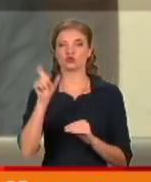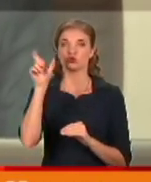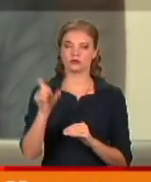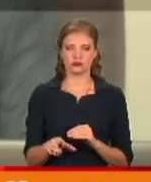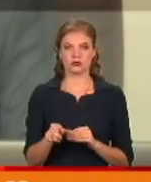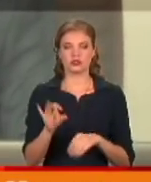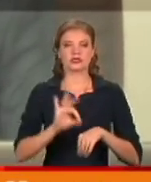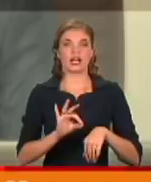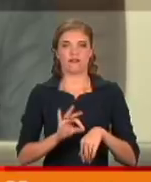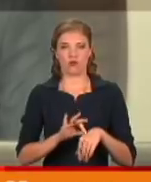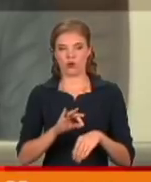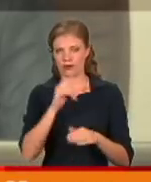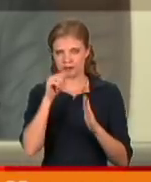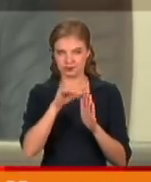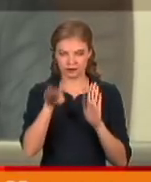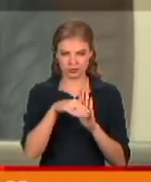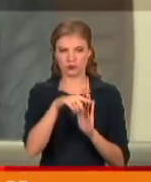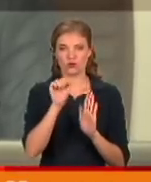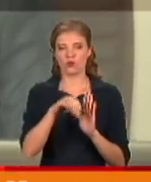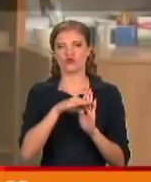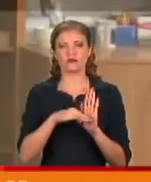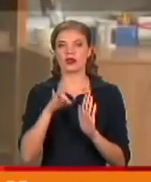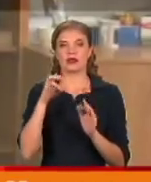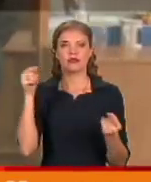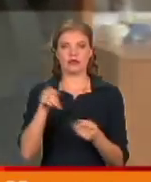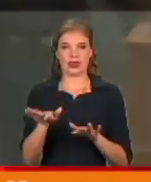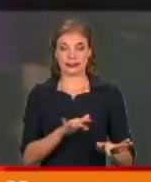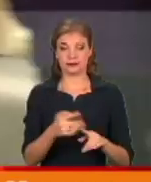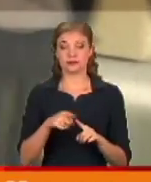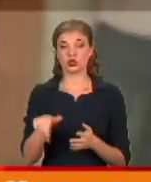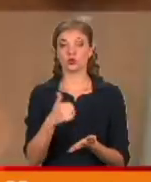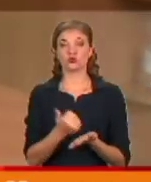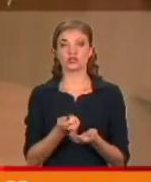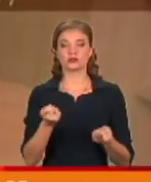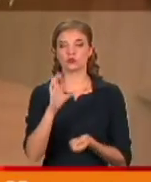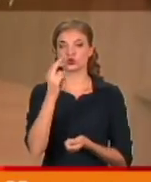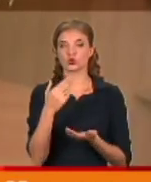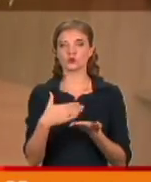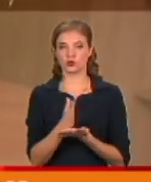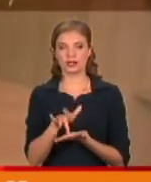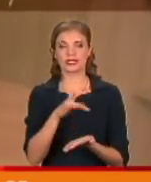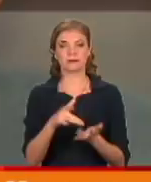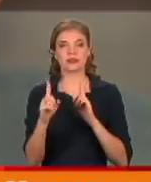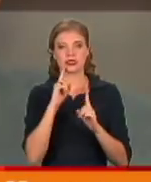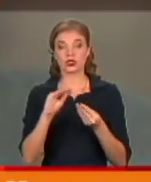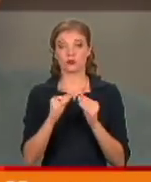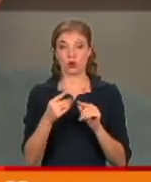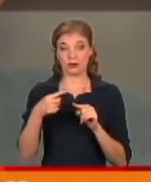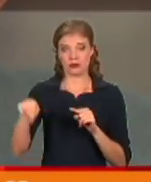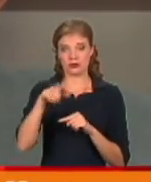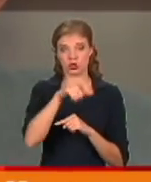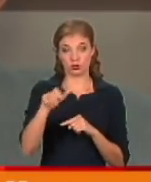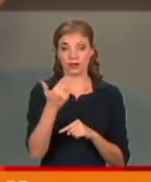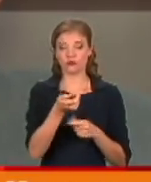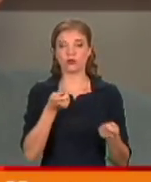її захворювання підпадає під таке, що можна визнавати недієздатною. Це очільник департаменту соцполітики міськради. Проблеми цих людей у